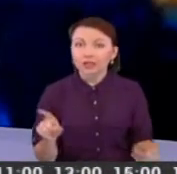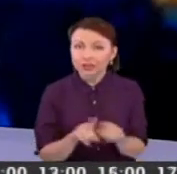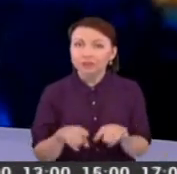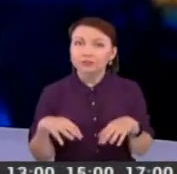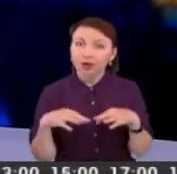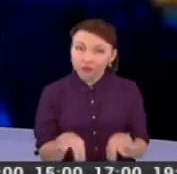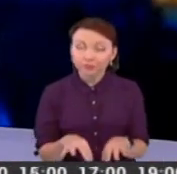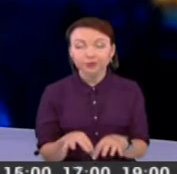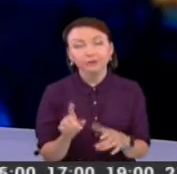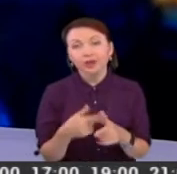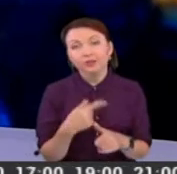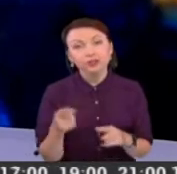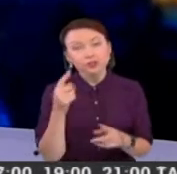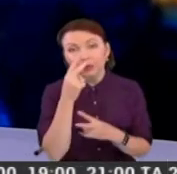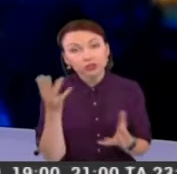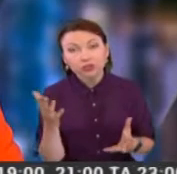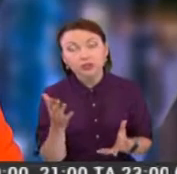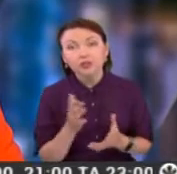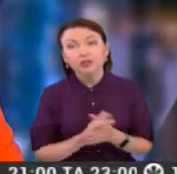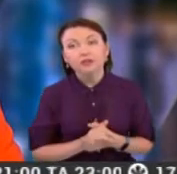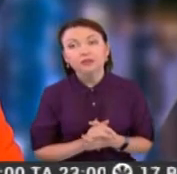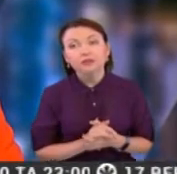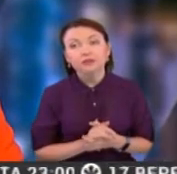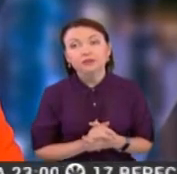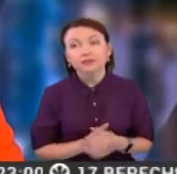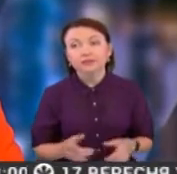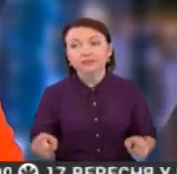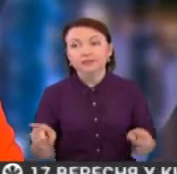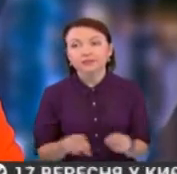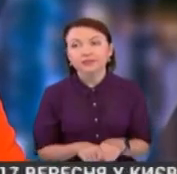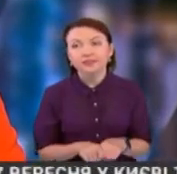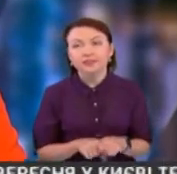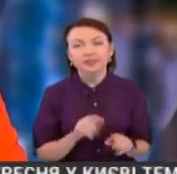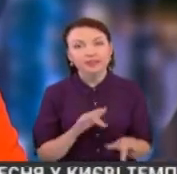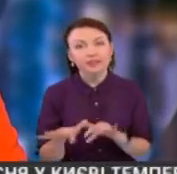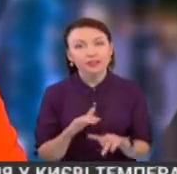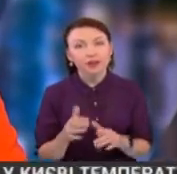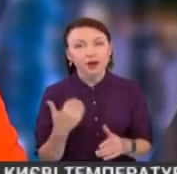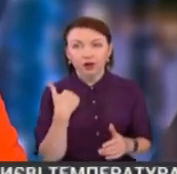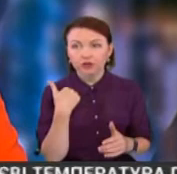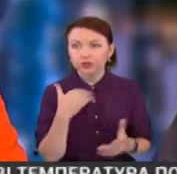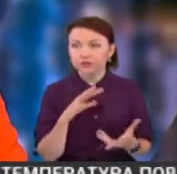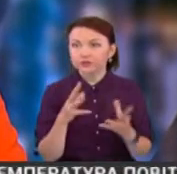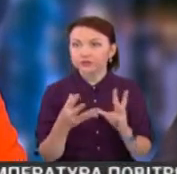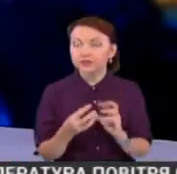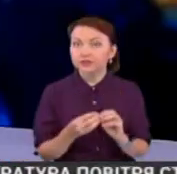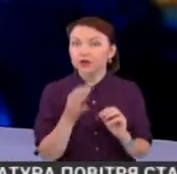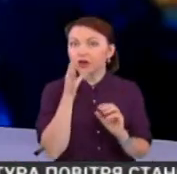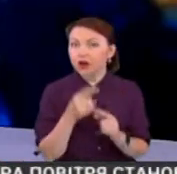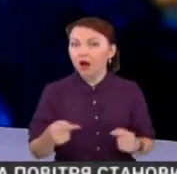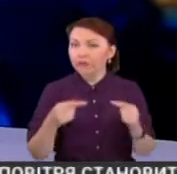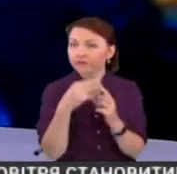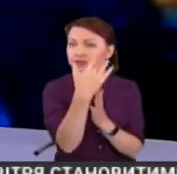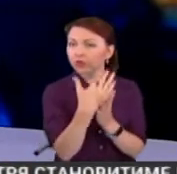транспортом? Зрештою, чи не бачили і не вбачали ви ось таких дій? Здавалося, все так за графіком, але